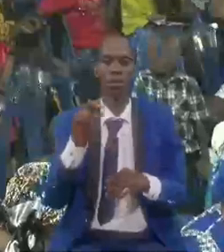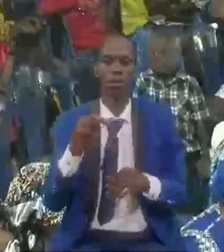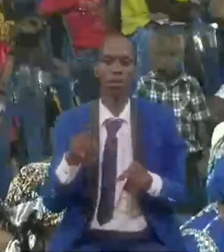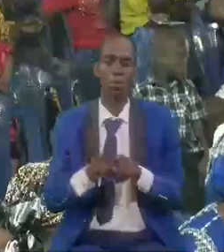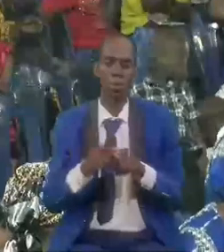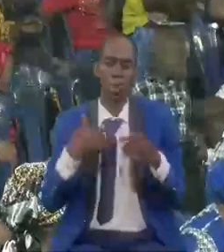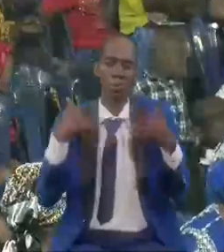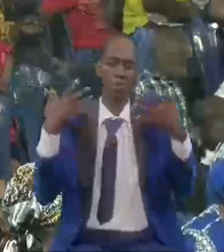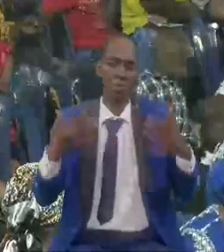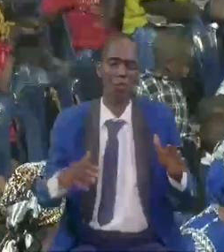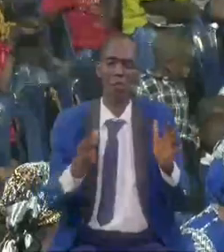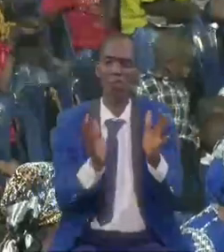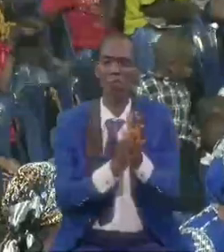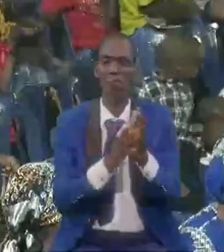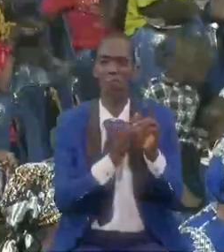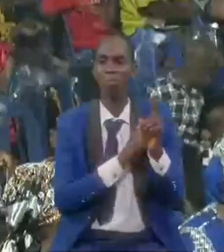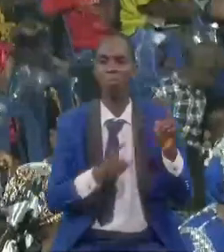Gloire à Dieu.